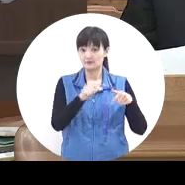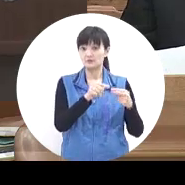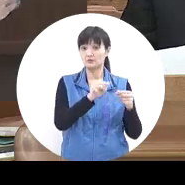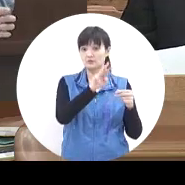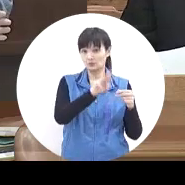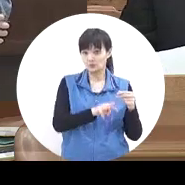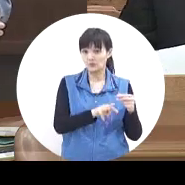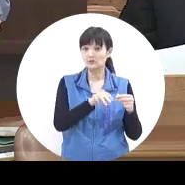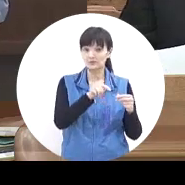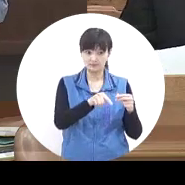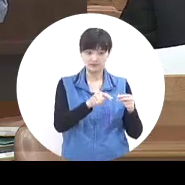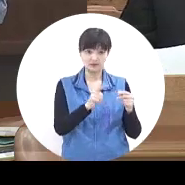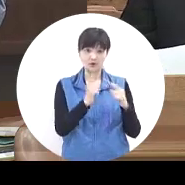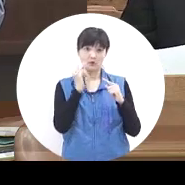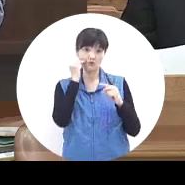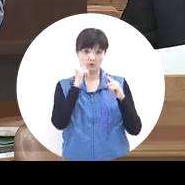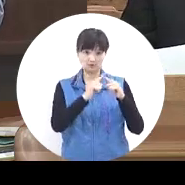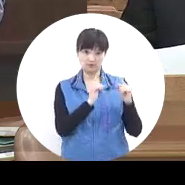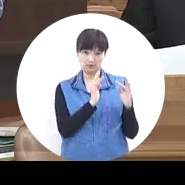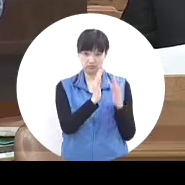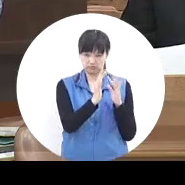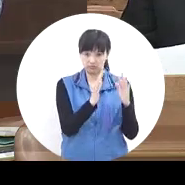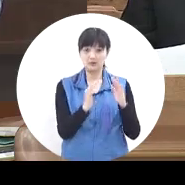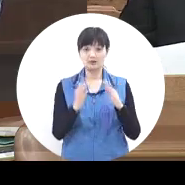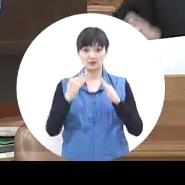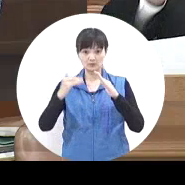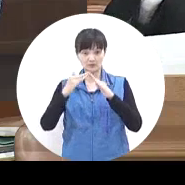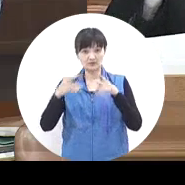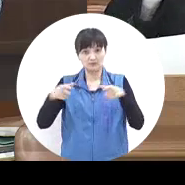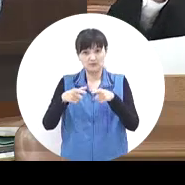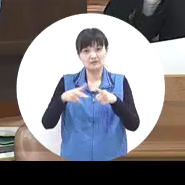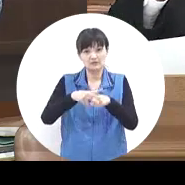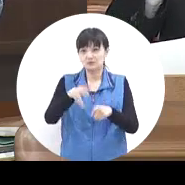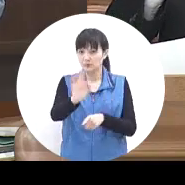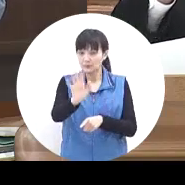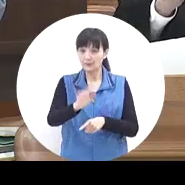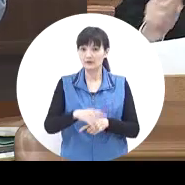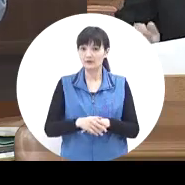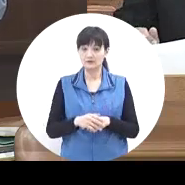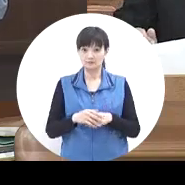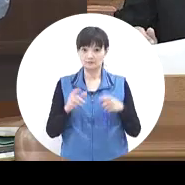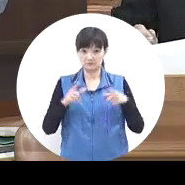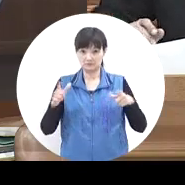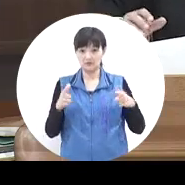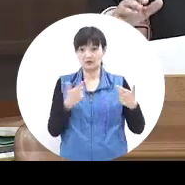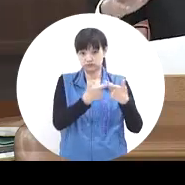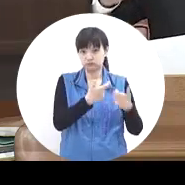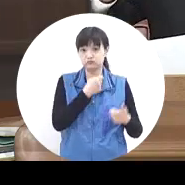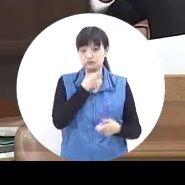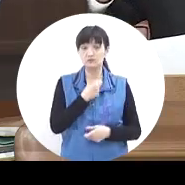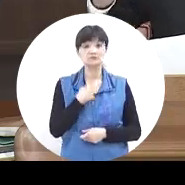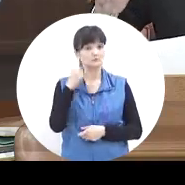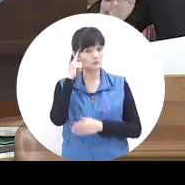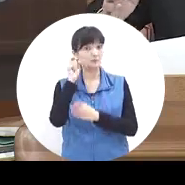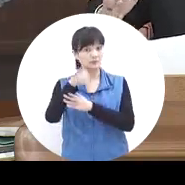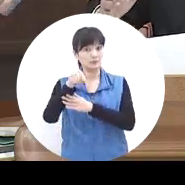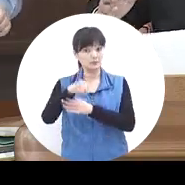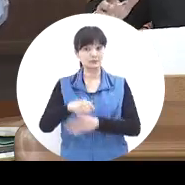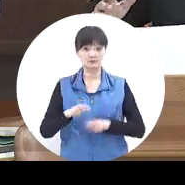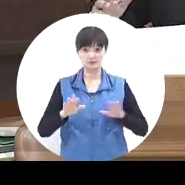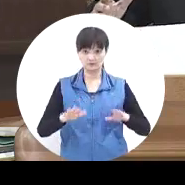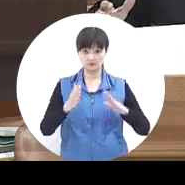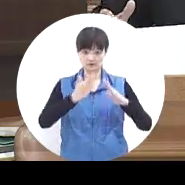小型的学校。高密度的地方你要赶快规划一个高密度的一个学校，好不好？ 我赞成你的看法哈。其实现在的整个学校